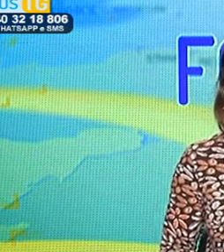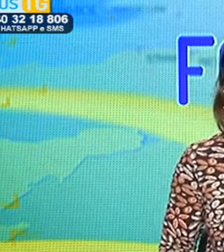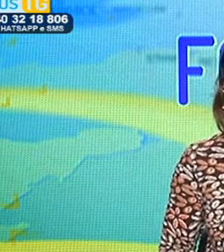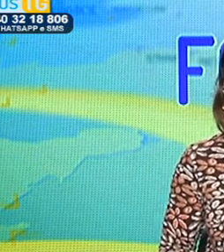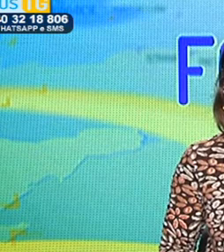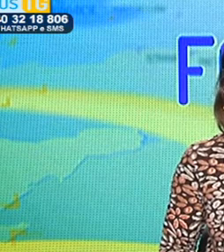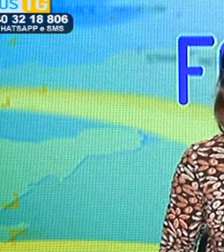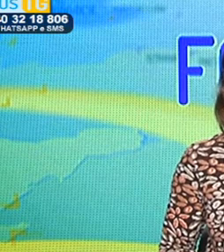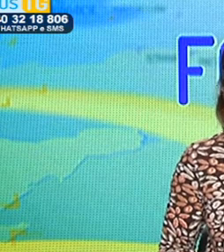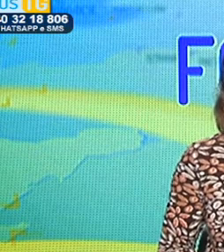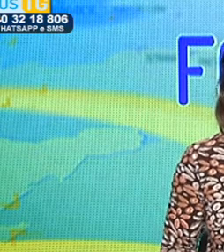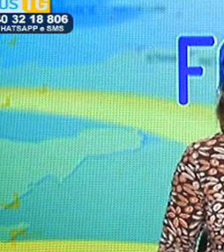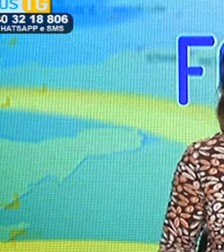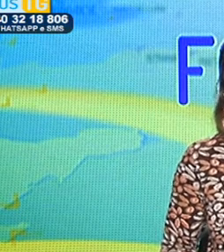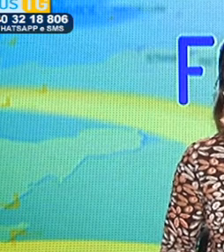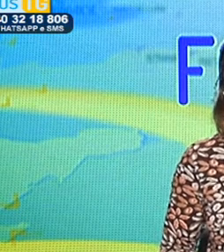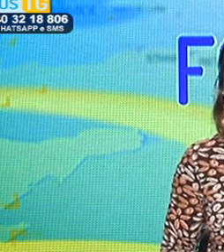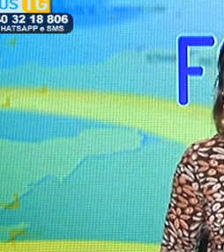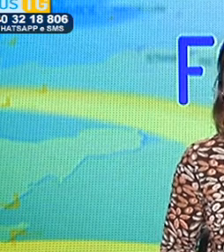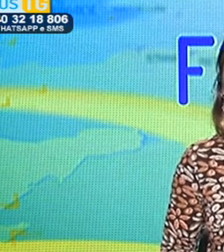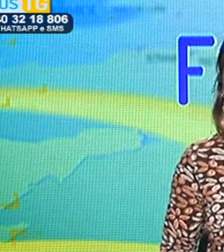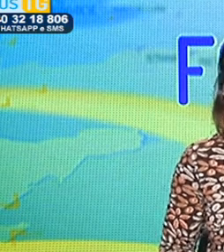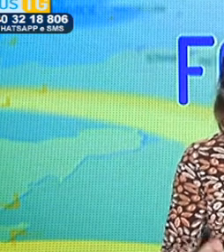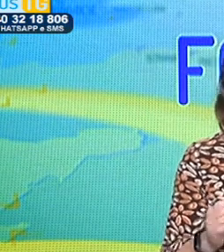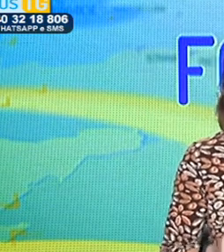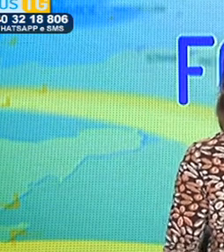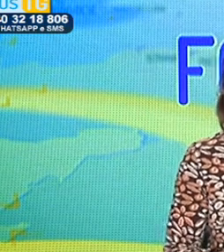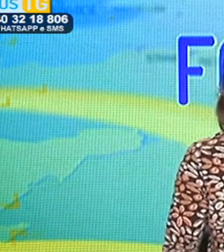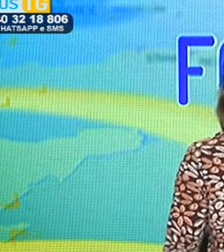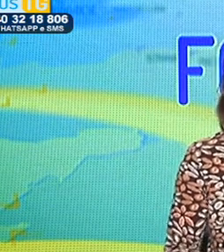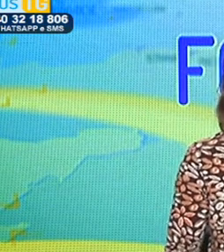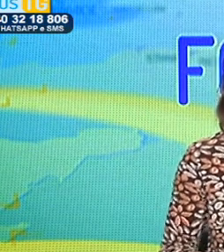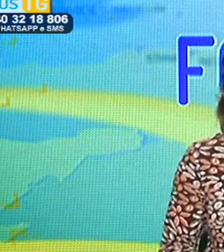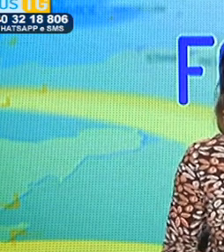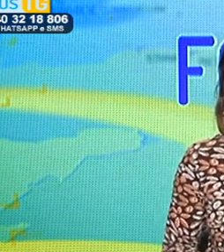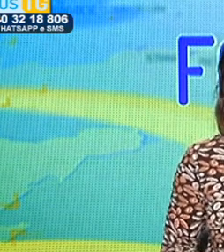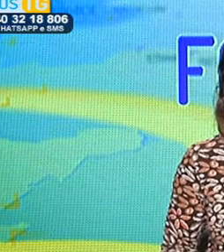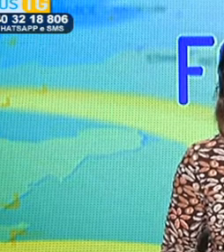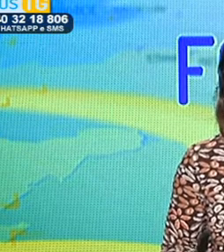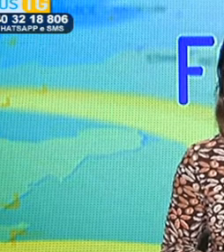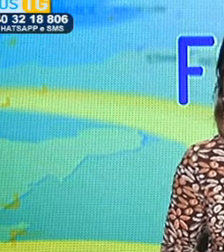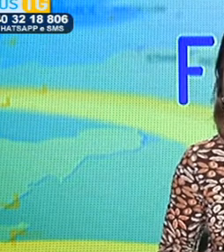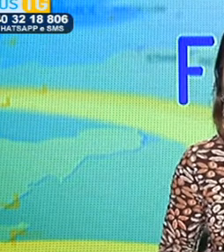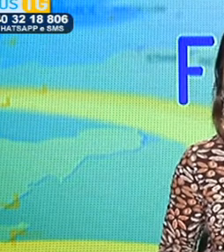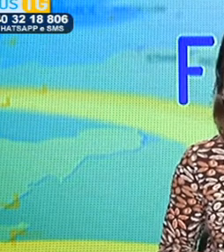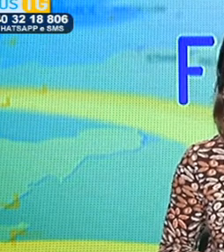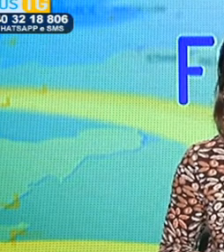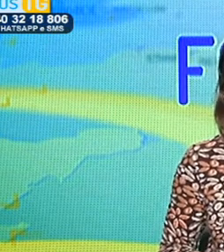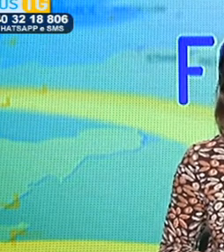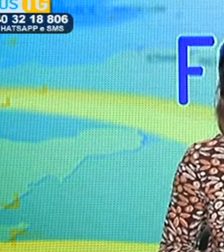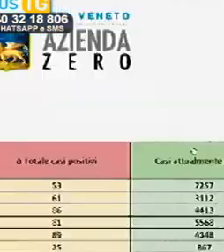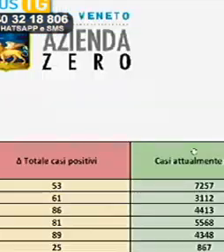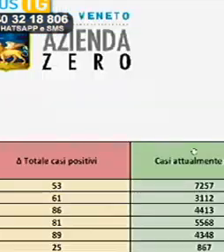sentire i nuovi dati, quali sono i nuovi dati, vediamo un attimino la situazione com'era ieri sera per quanto riguarda